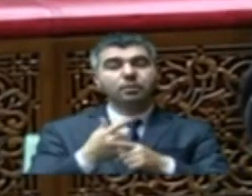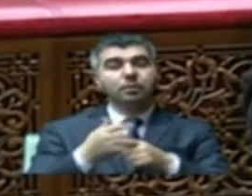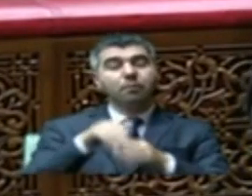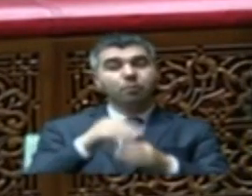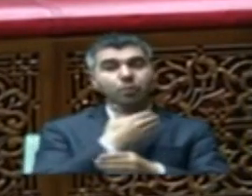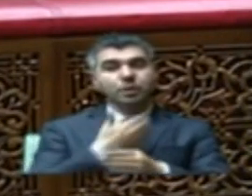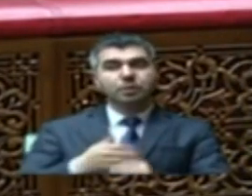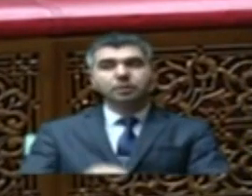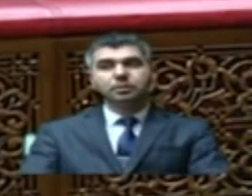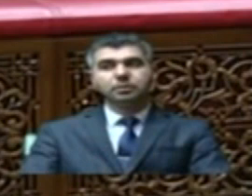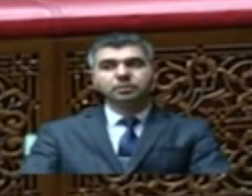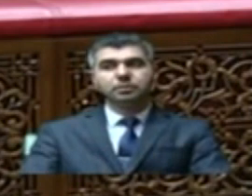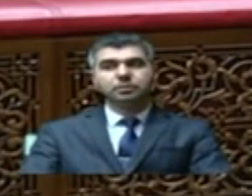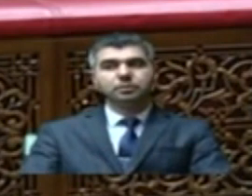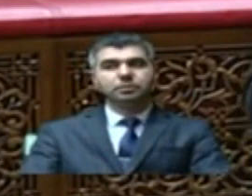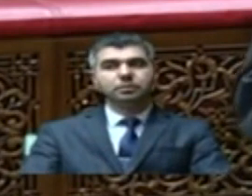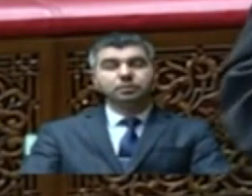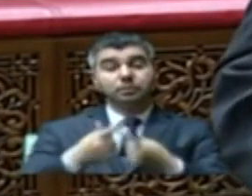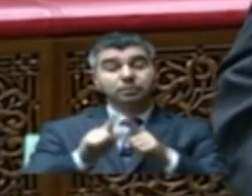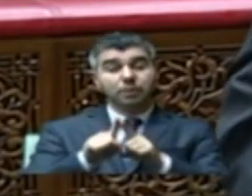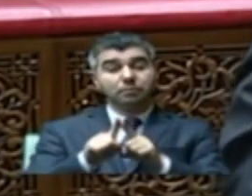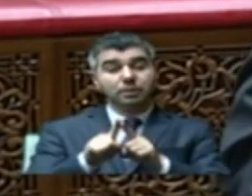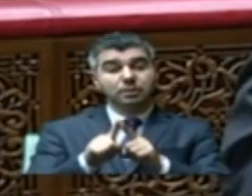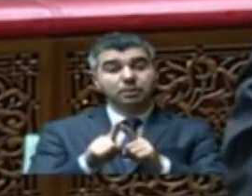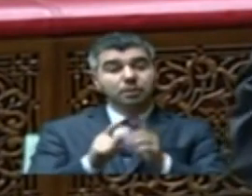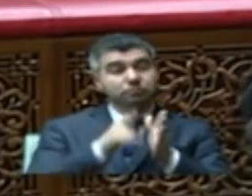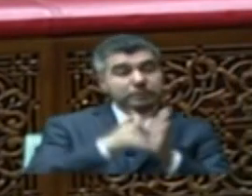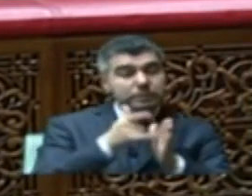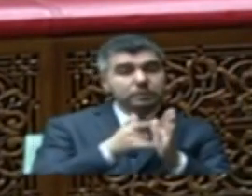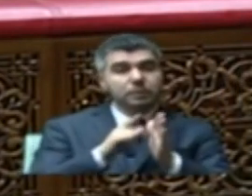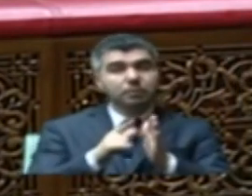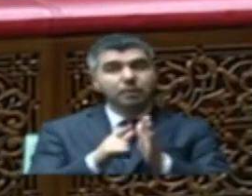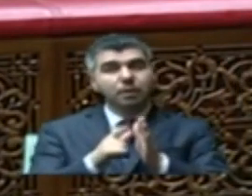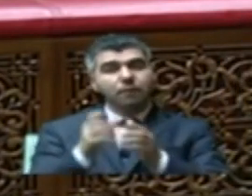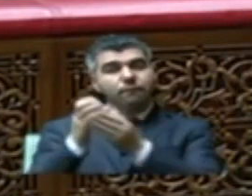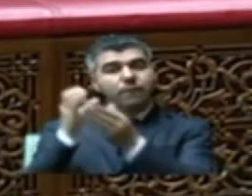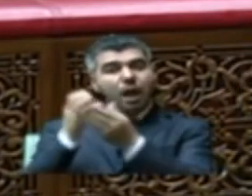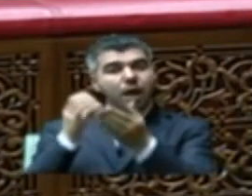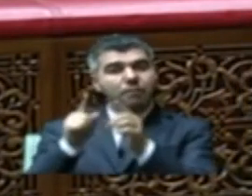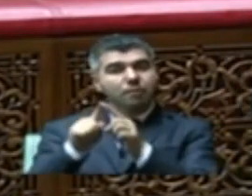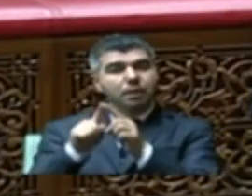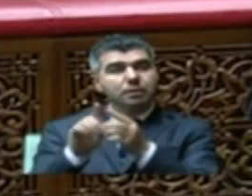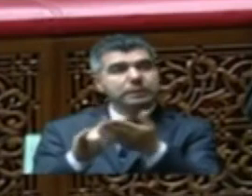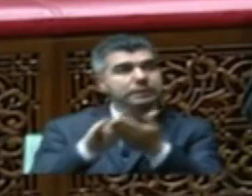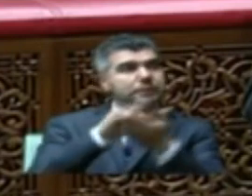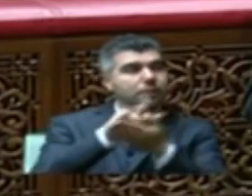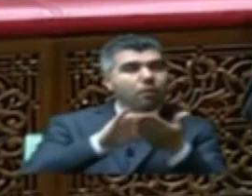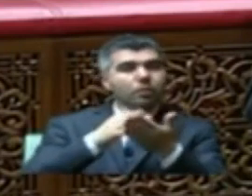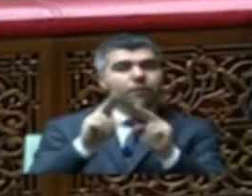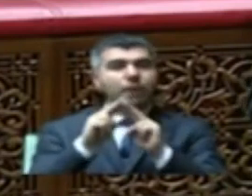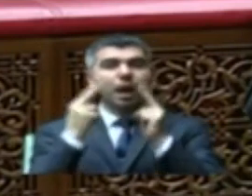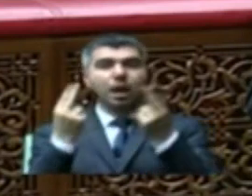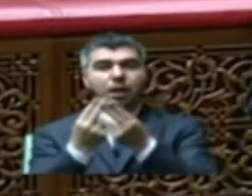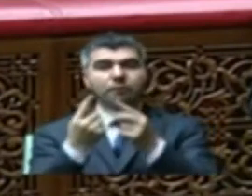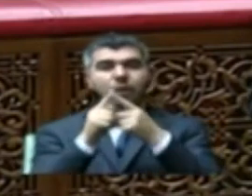المستشارين. سيد الوزير، يعرف قطاع النقل الدولي جمله من المشاكل التي بقيت معلقه بدون حلول، الشيء الذي